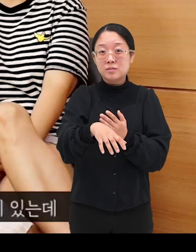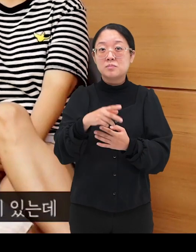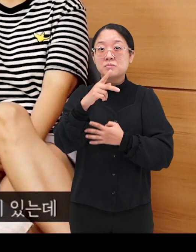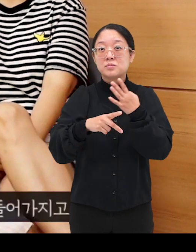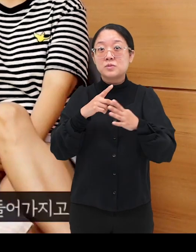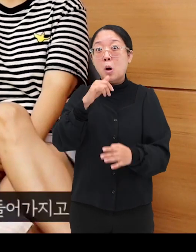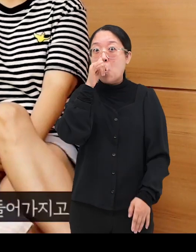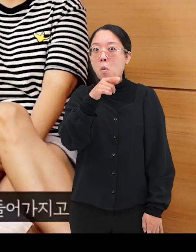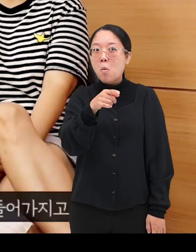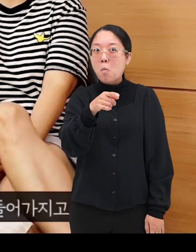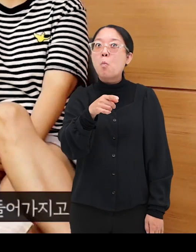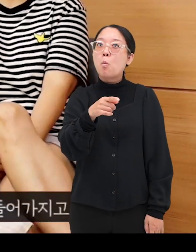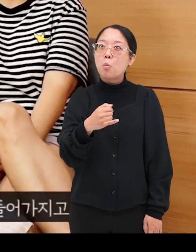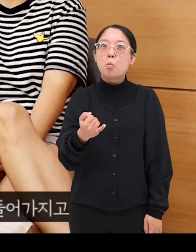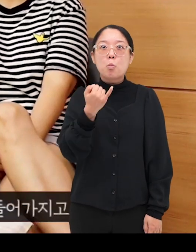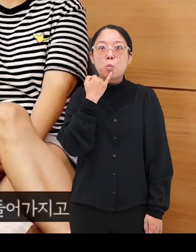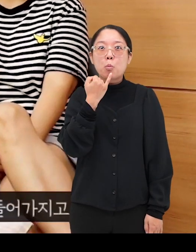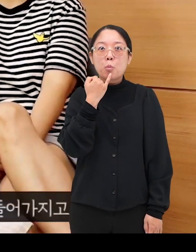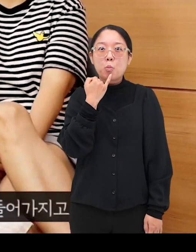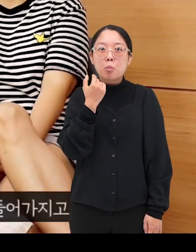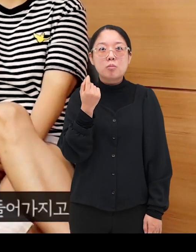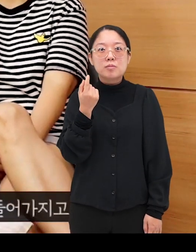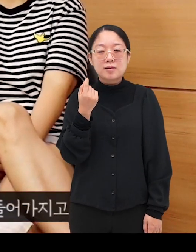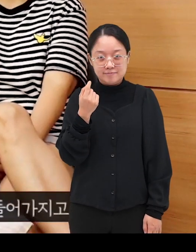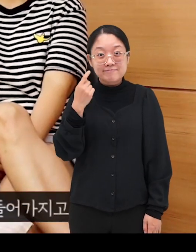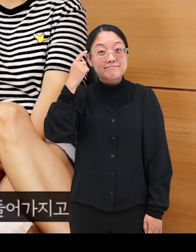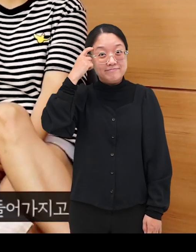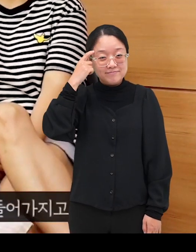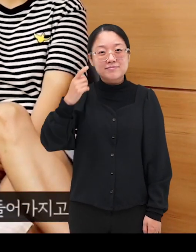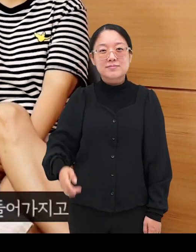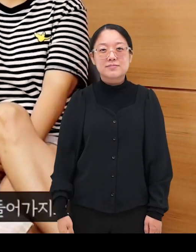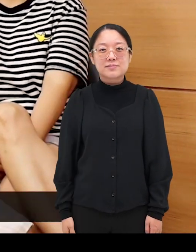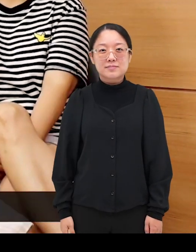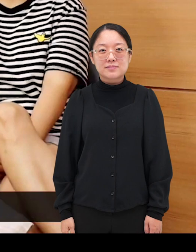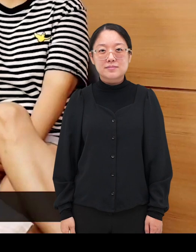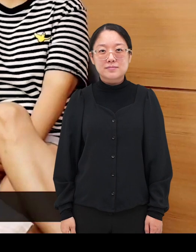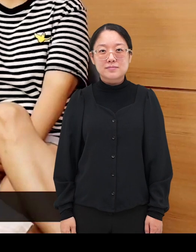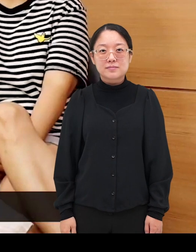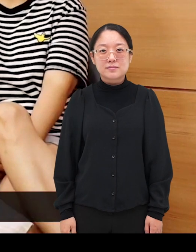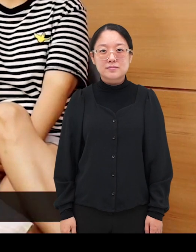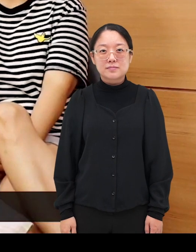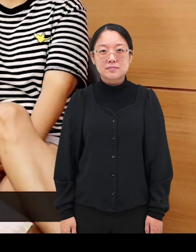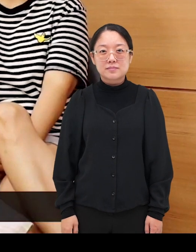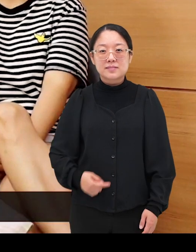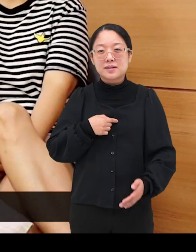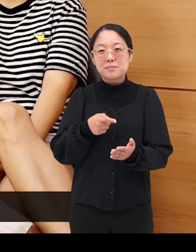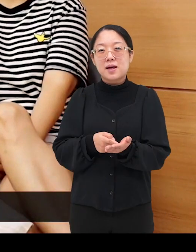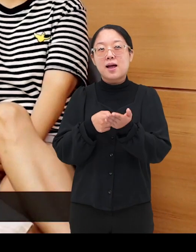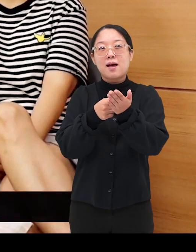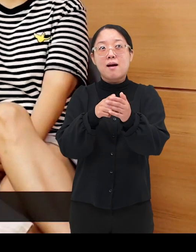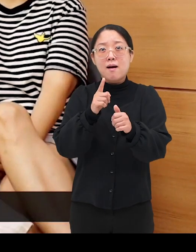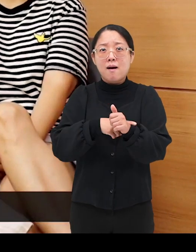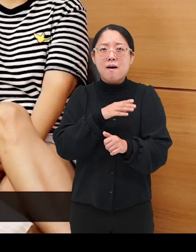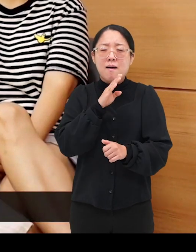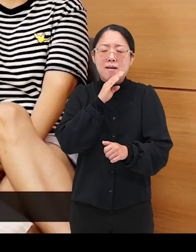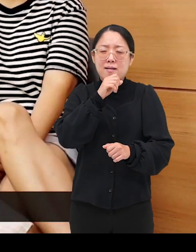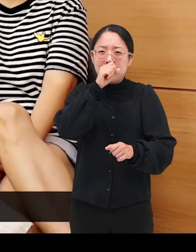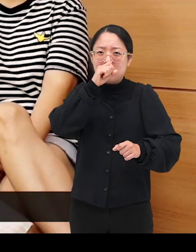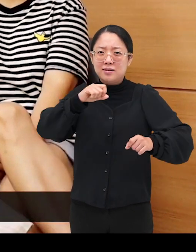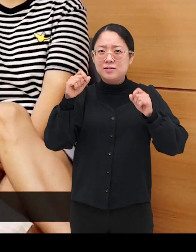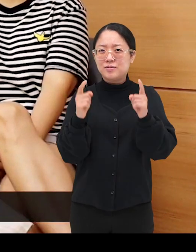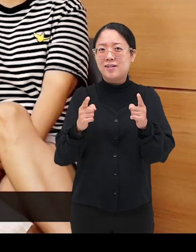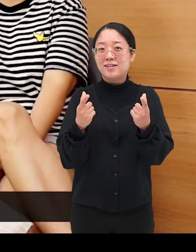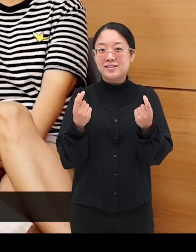있는데 이것부터 시작을 해도 괜찮겠다라는 생각이 들어가지고 이제 등록을 해서 하게 됐는데